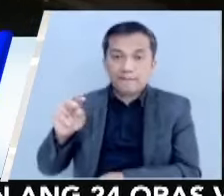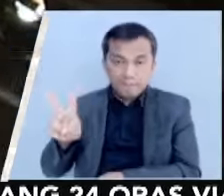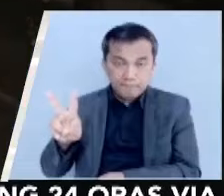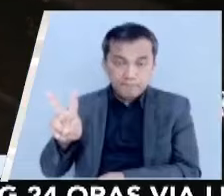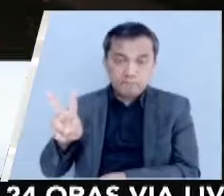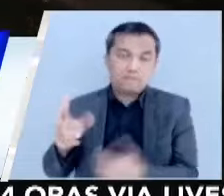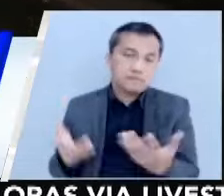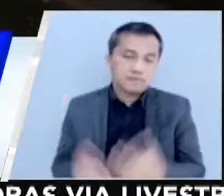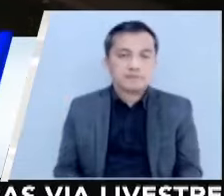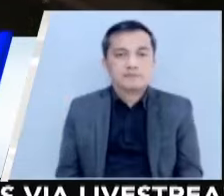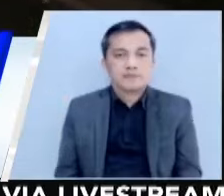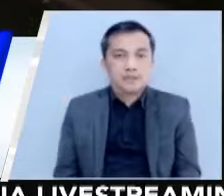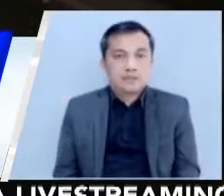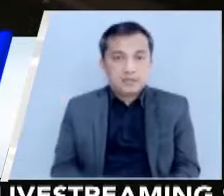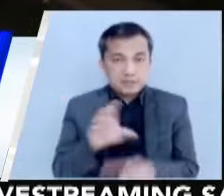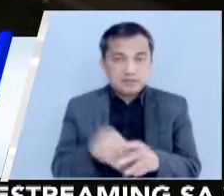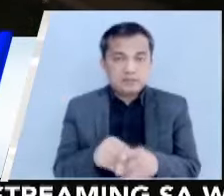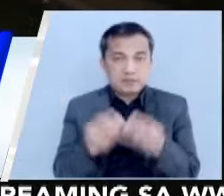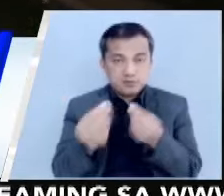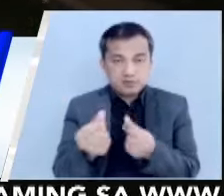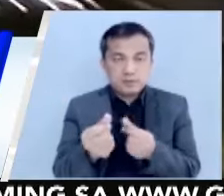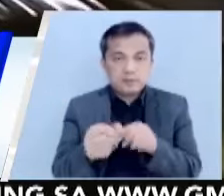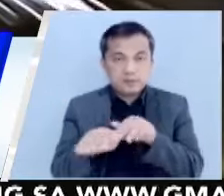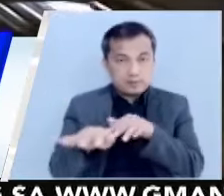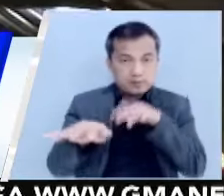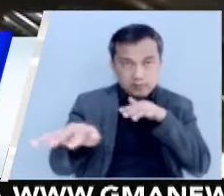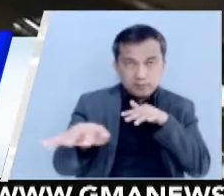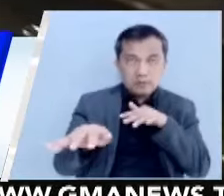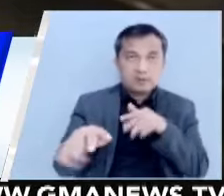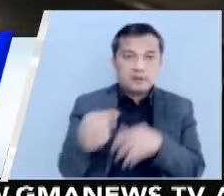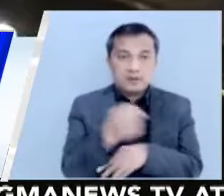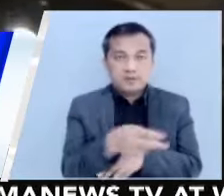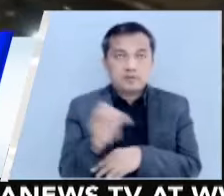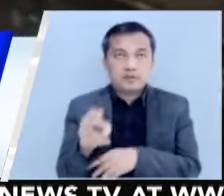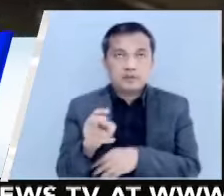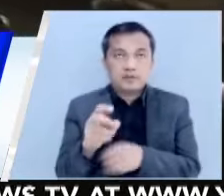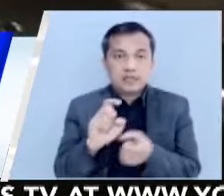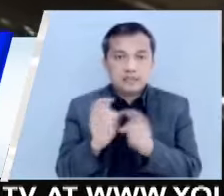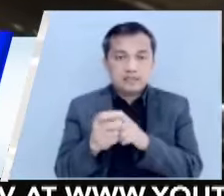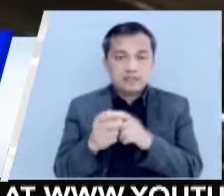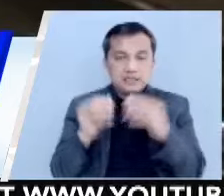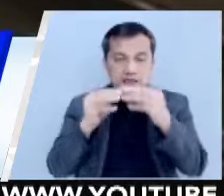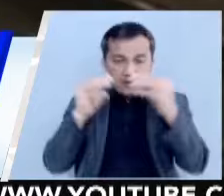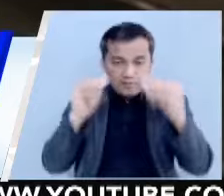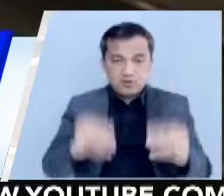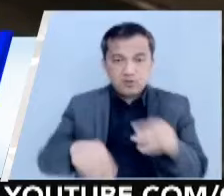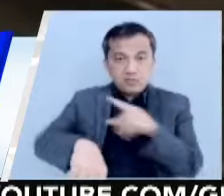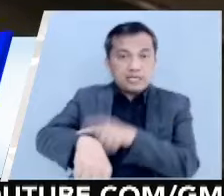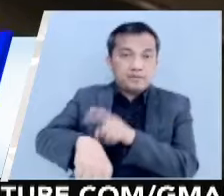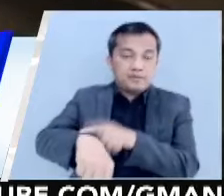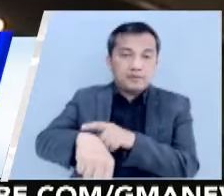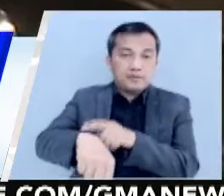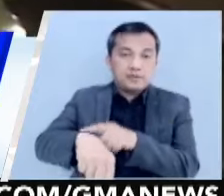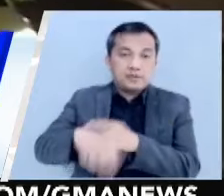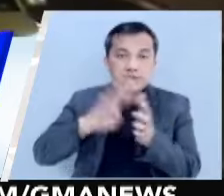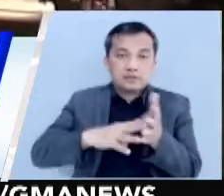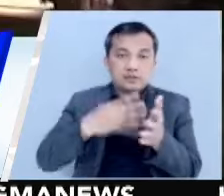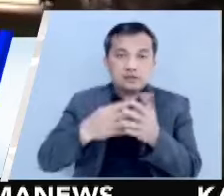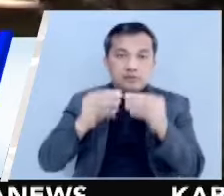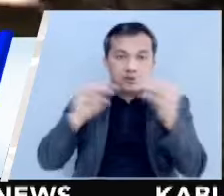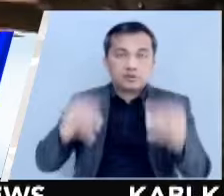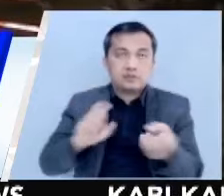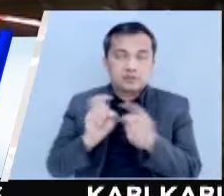solusyon sa pagbigat ng trapiko ang pagpapatupad ng adjusted mall hours sa Metro Manila na sinimulan na nitong